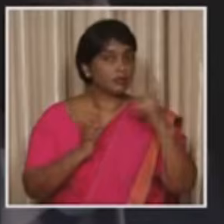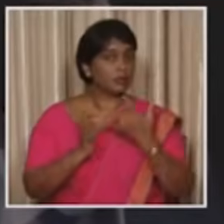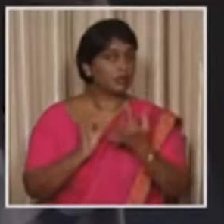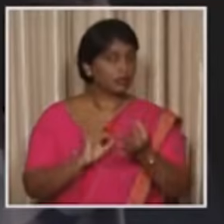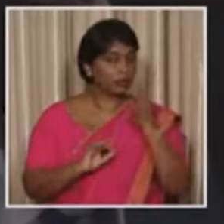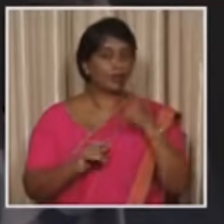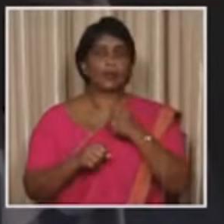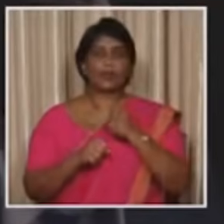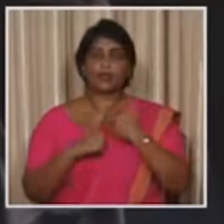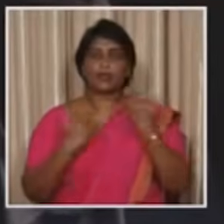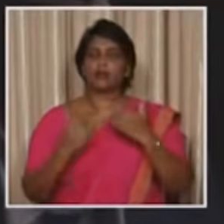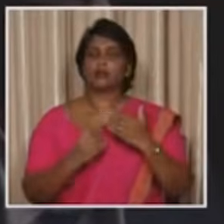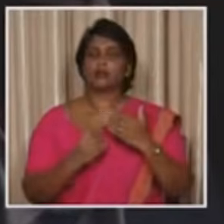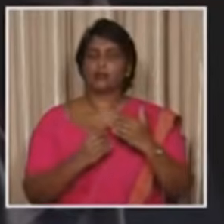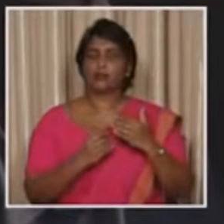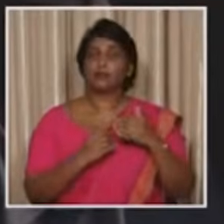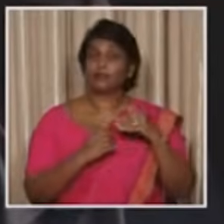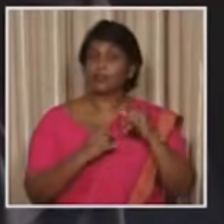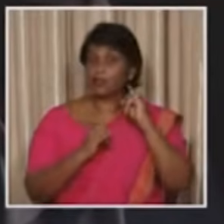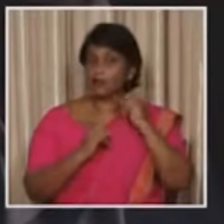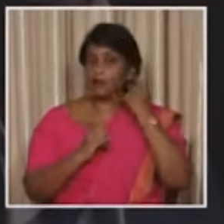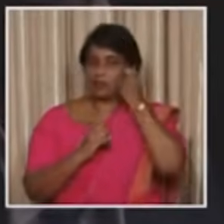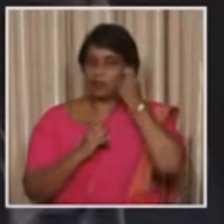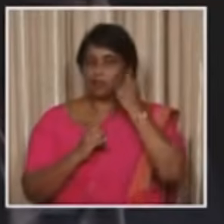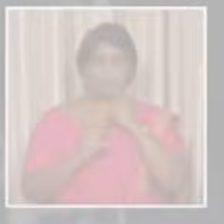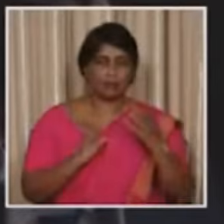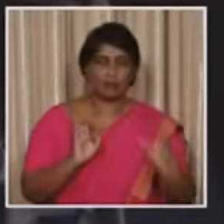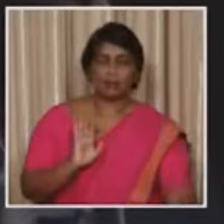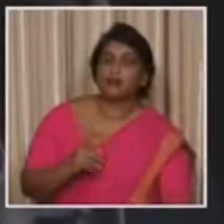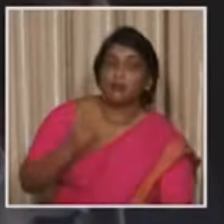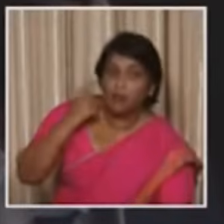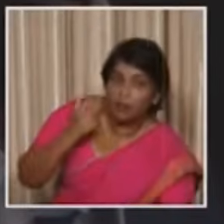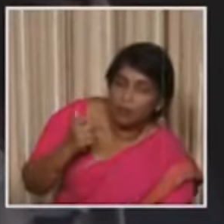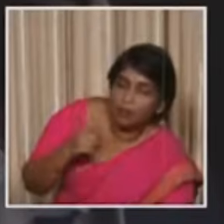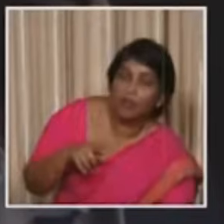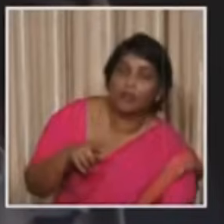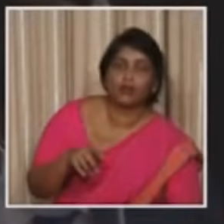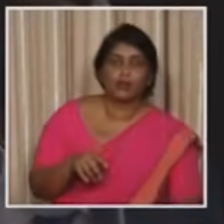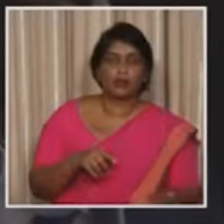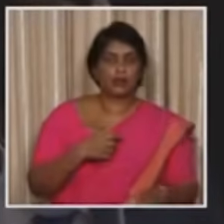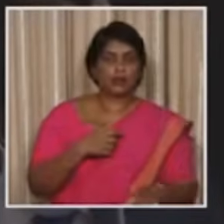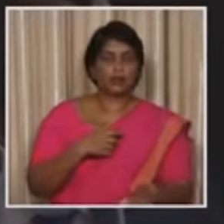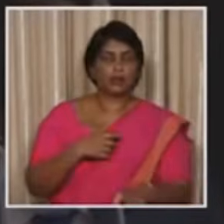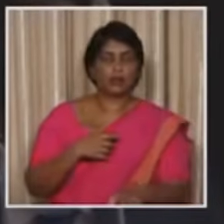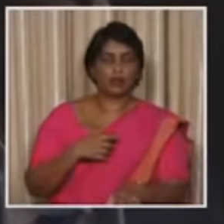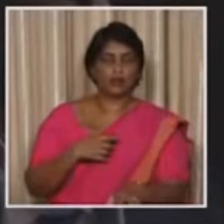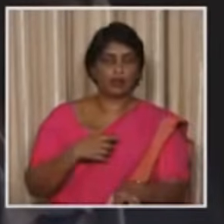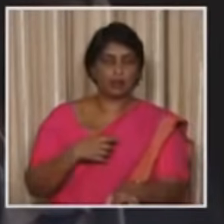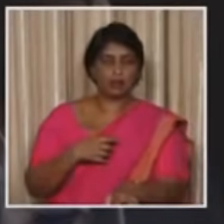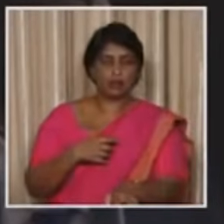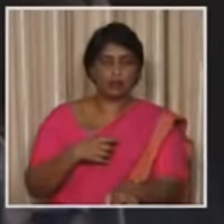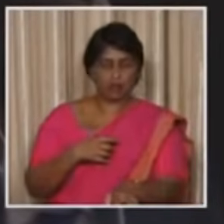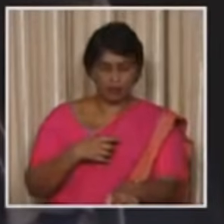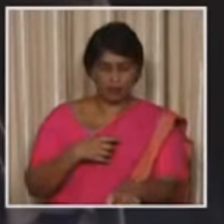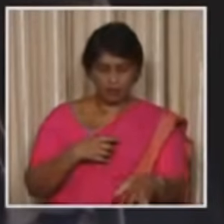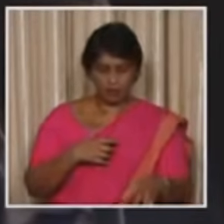අර ගැසට් එක අයින් කරගන්න නිසා වැරදි අර්ථකථනයක් කරන්න එපා මෙතනදී මේ ගැසට් එක අයින් කරේ හොරුව රකින්න කියලා